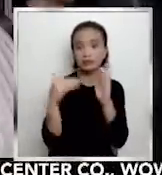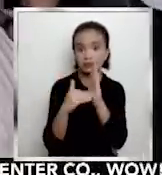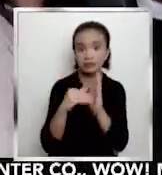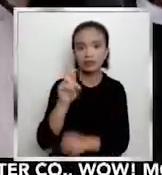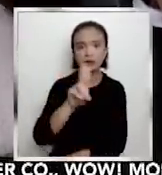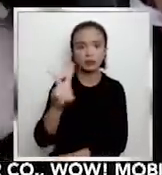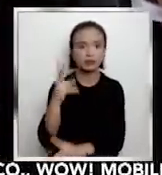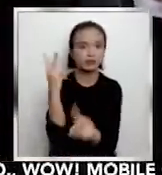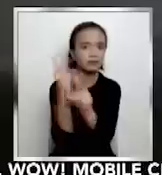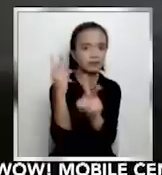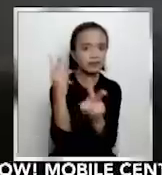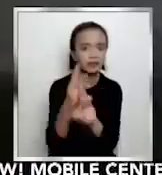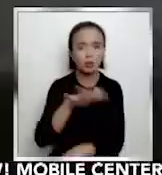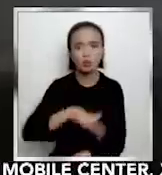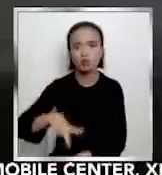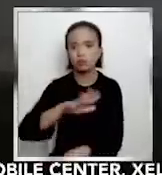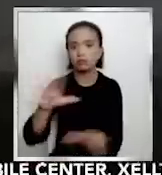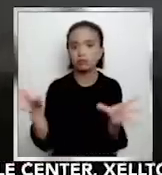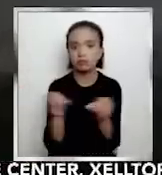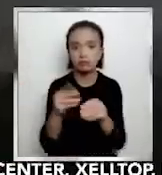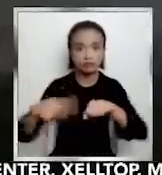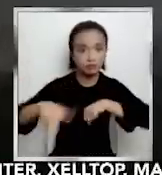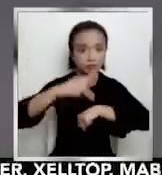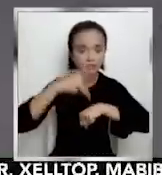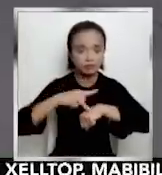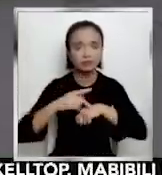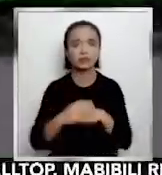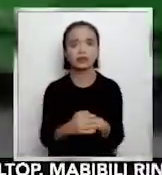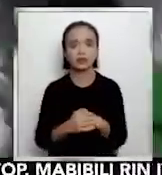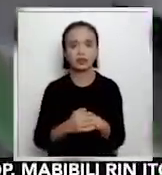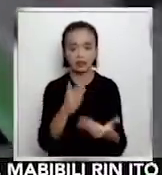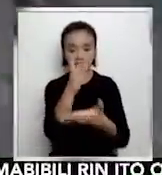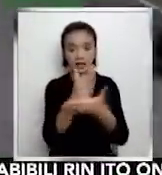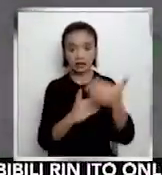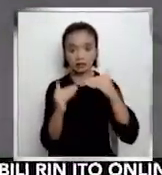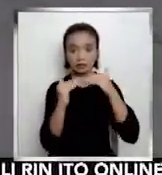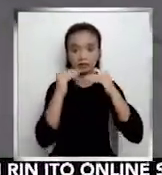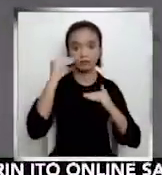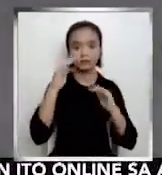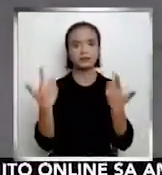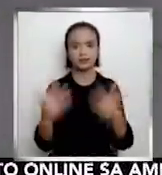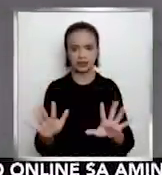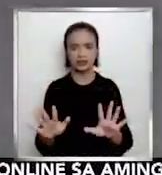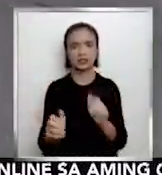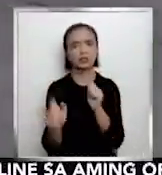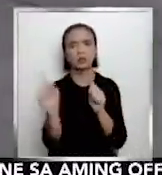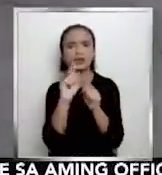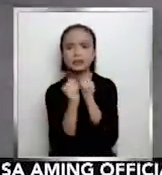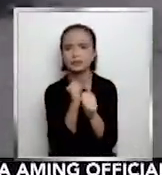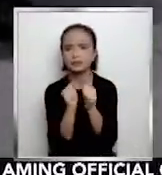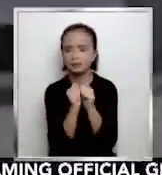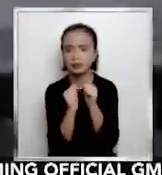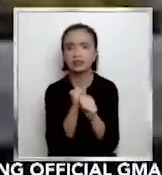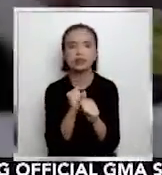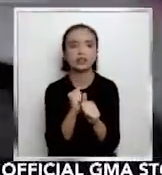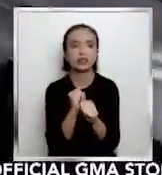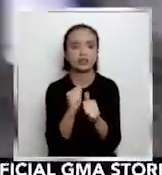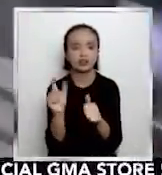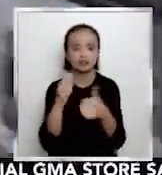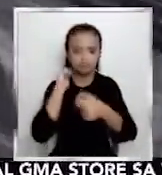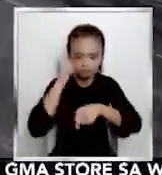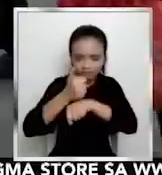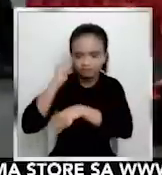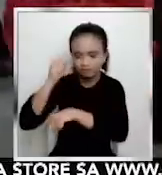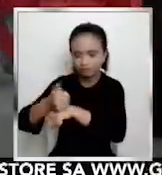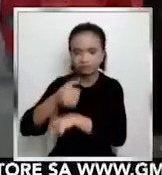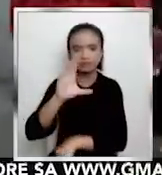Express sa buong bansa. Lampas na sa kalahati ang mga napag-consolidate na, ibig sabihin nakapagbuo na ng mga kooperatiba o